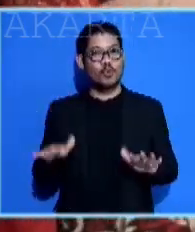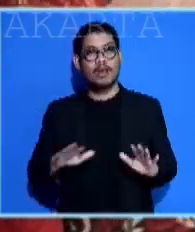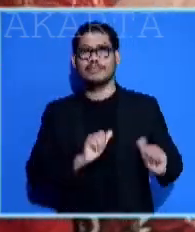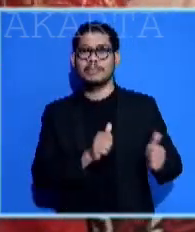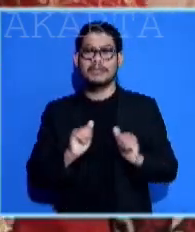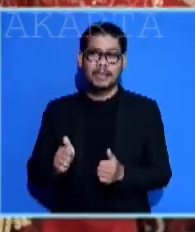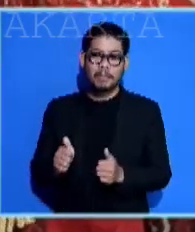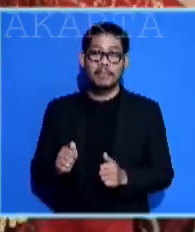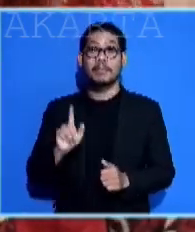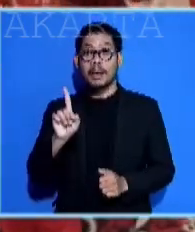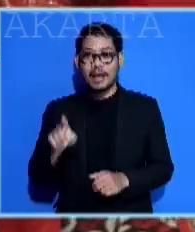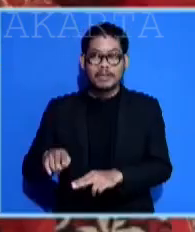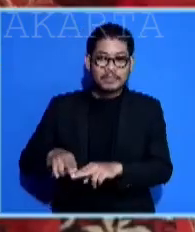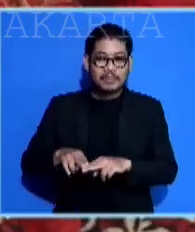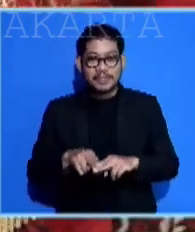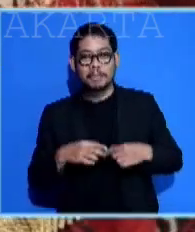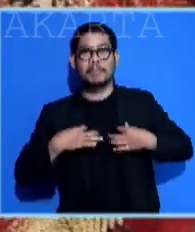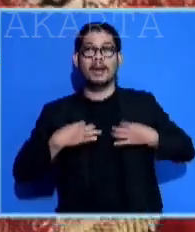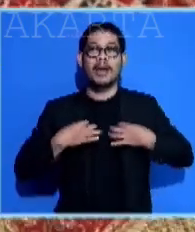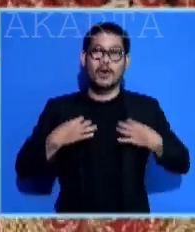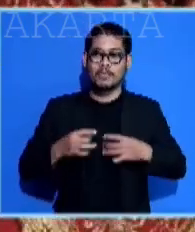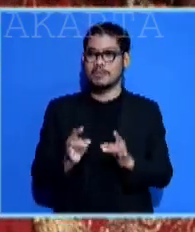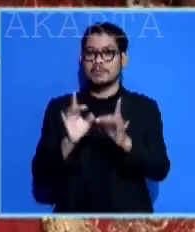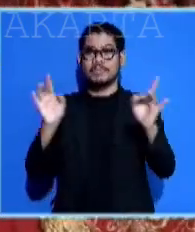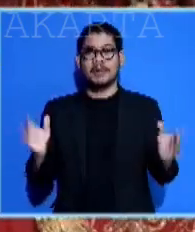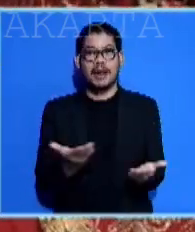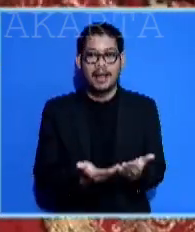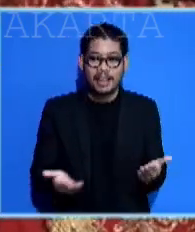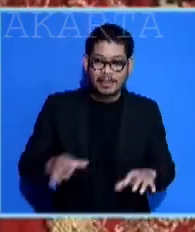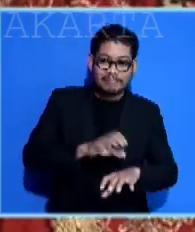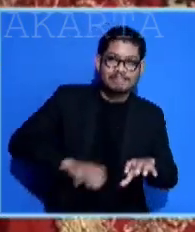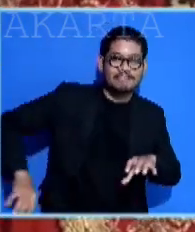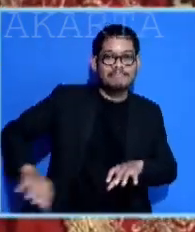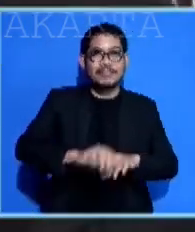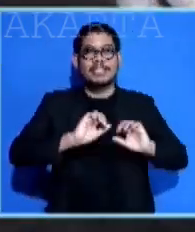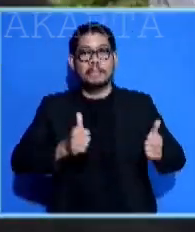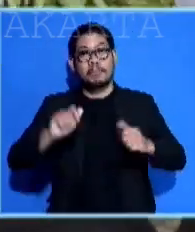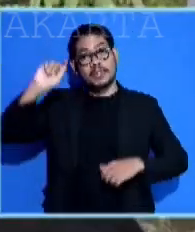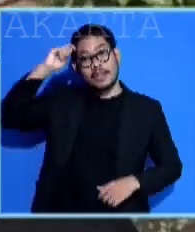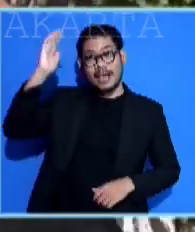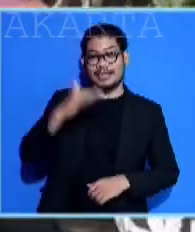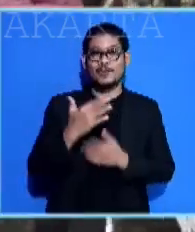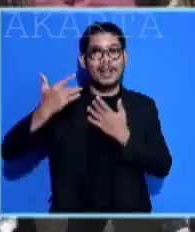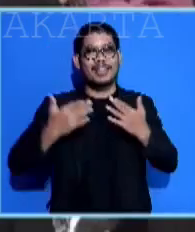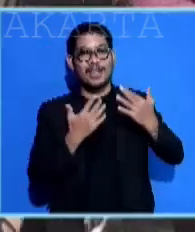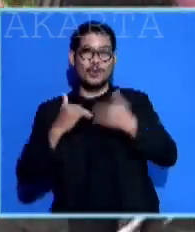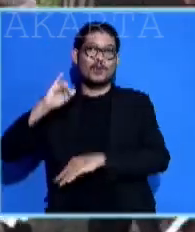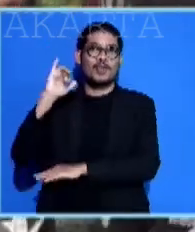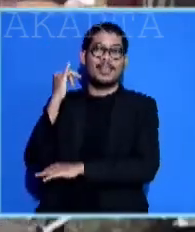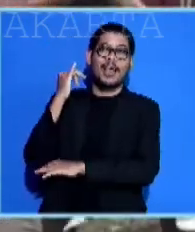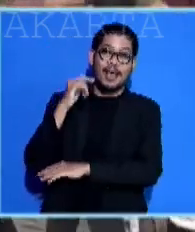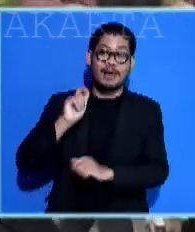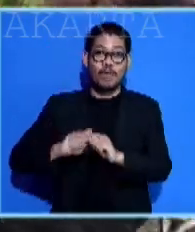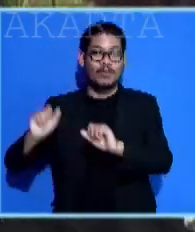sewa-sewa kostum, terus peralatan yang lainnya, untuk menyambut Hari Jadi Istimewa Yogyakarta. Kita sebenarnya bikin ogoh-ogoh